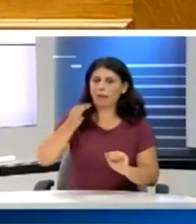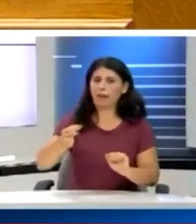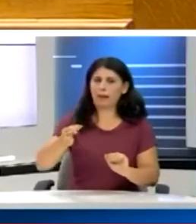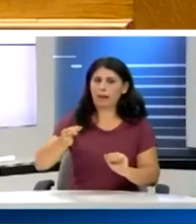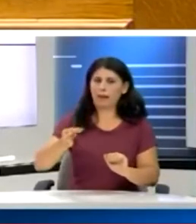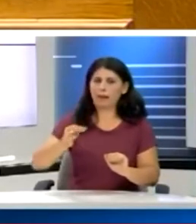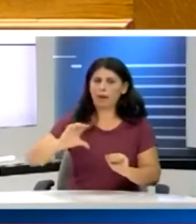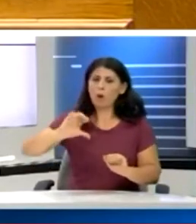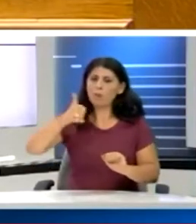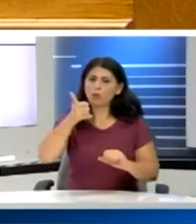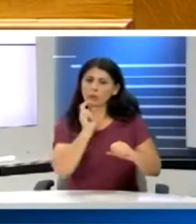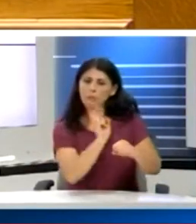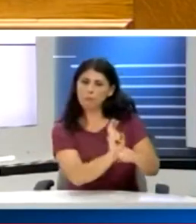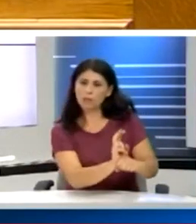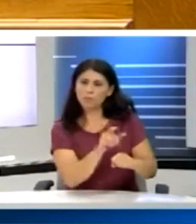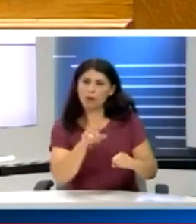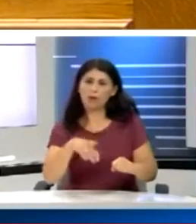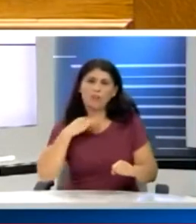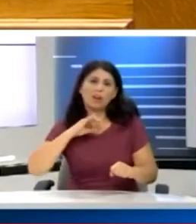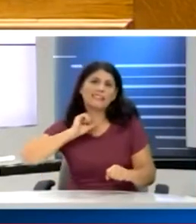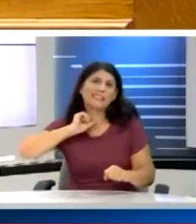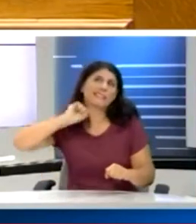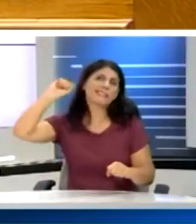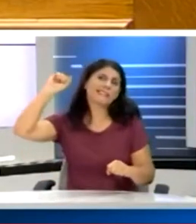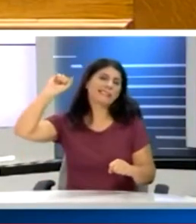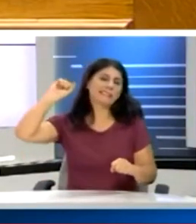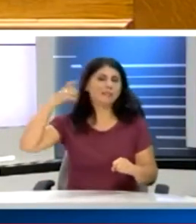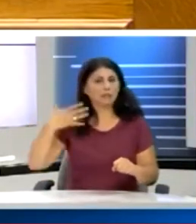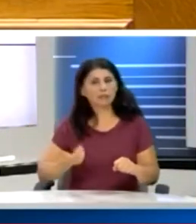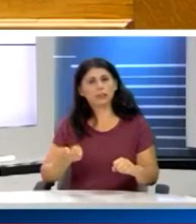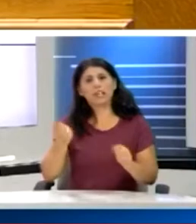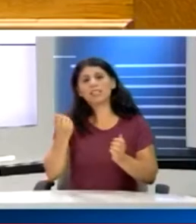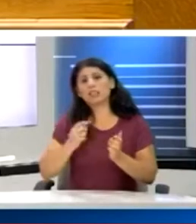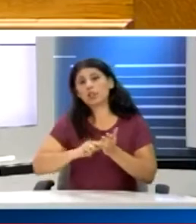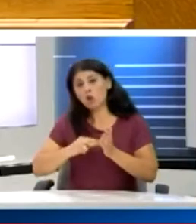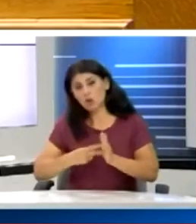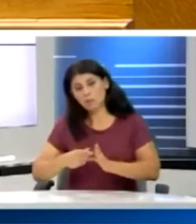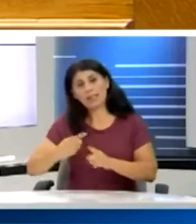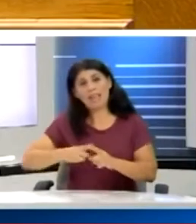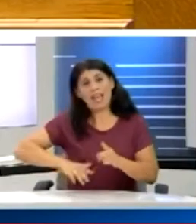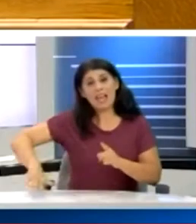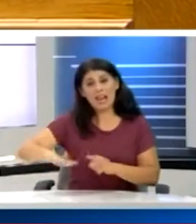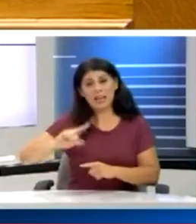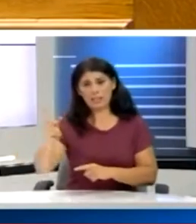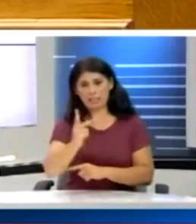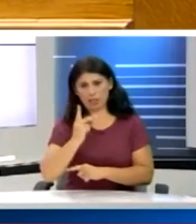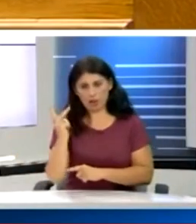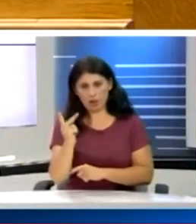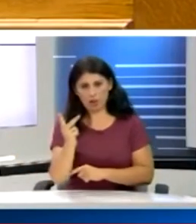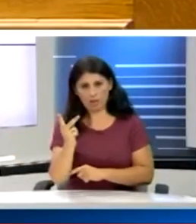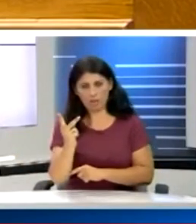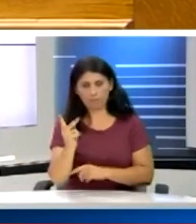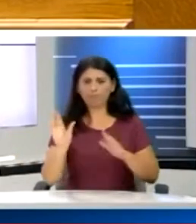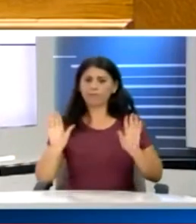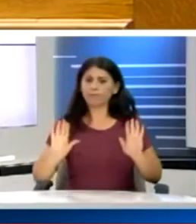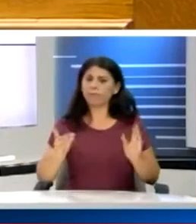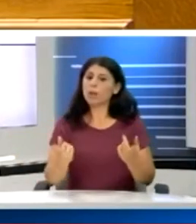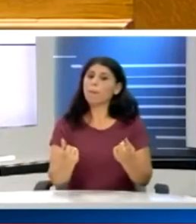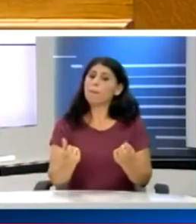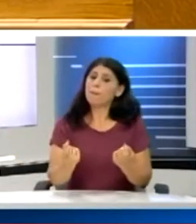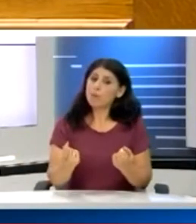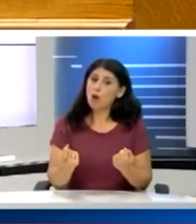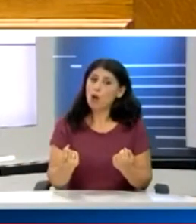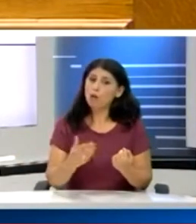θηλιά εδώ παραμένει μια χαρά στο λαιμό της οικονομίας και της ελληνικής κοινωνίας και σας